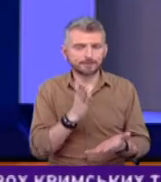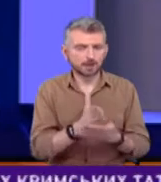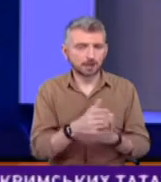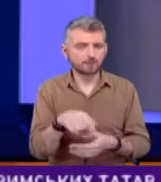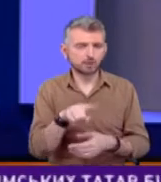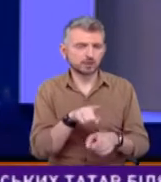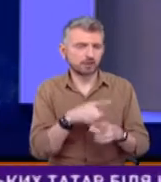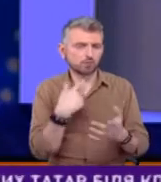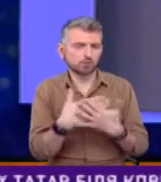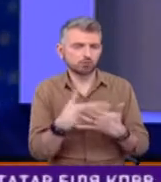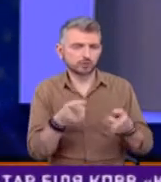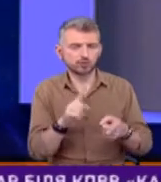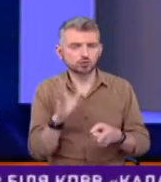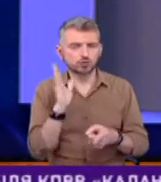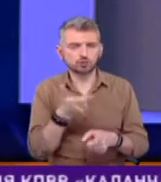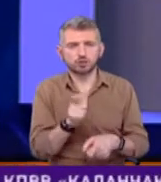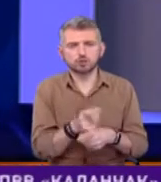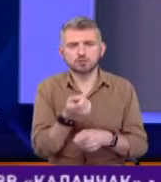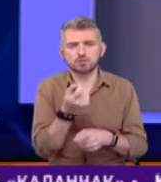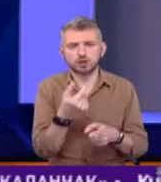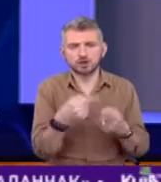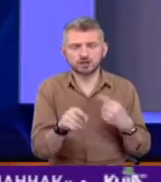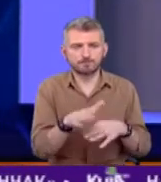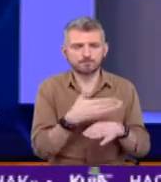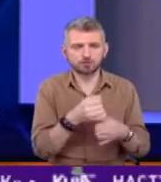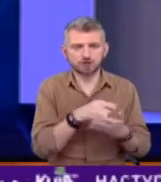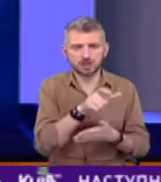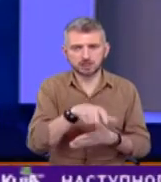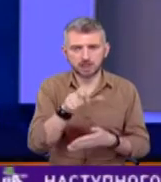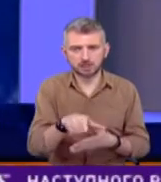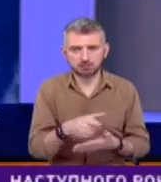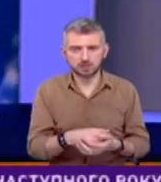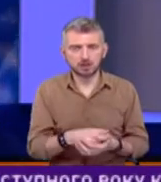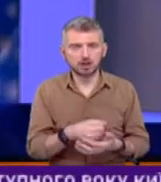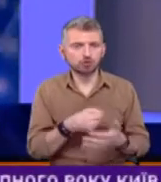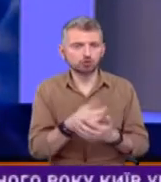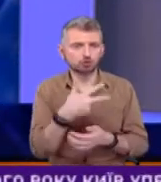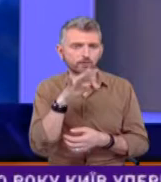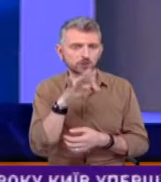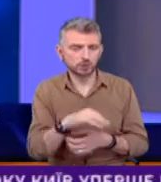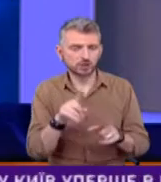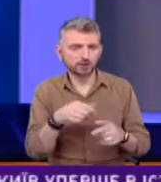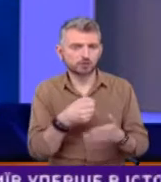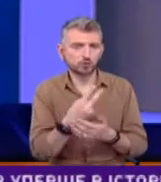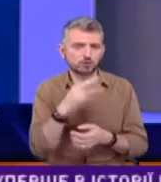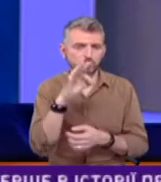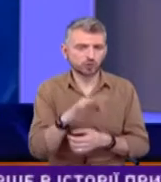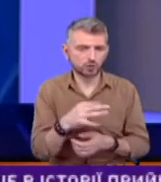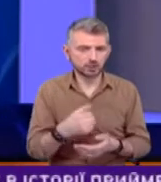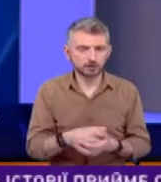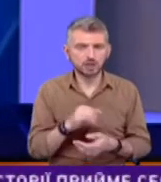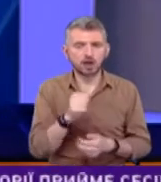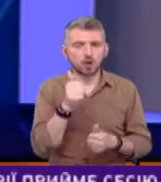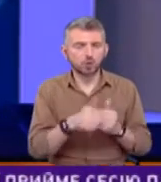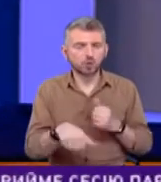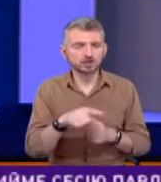так прогнозують дійсно, що буде дуже малий розрив між кандидатами. До 3%, навіть до 2%. І